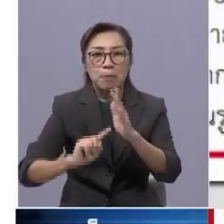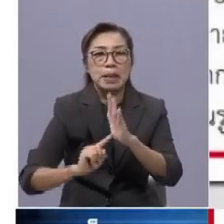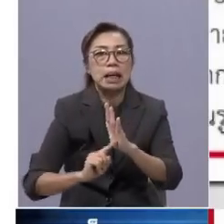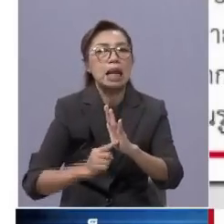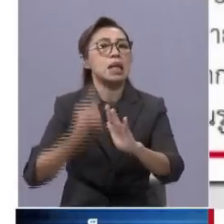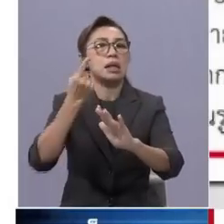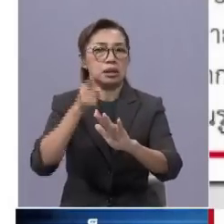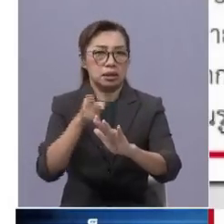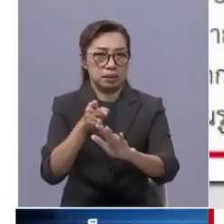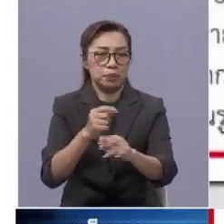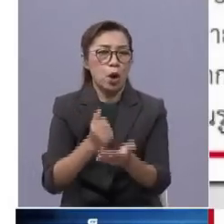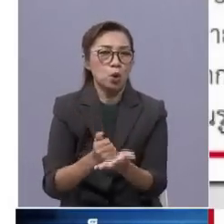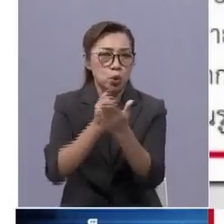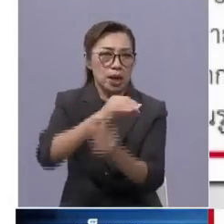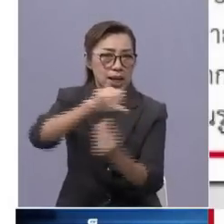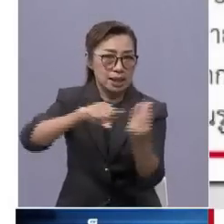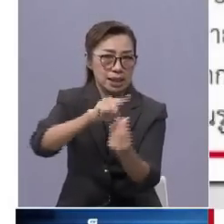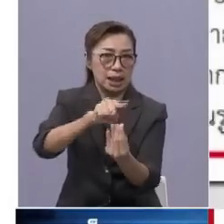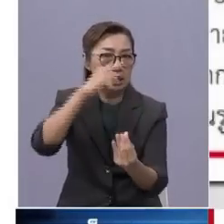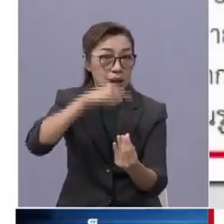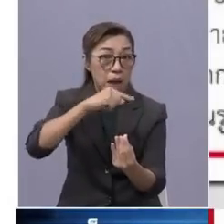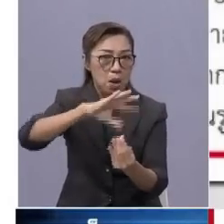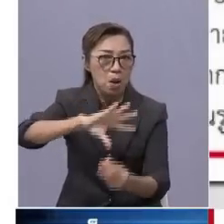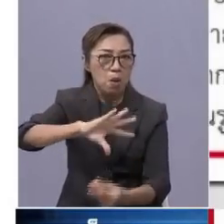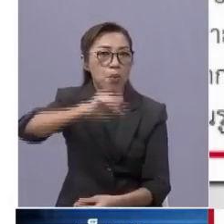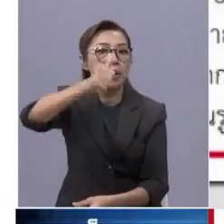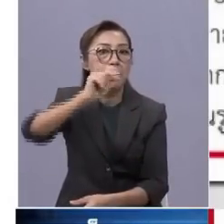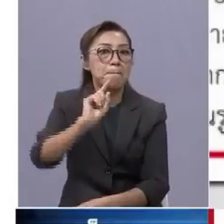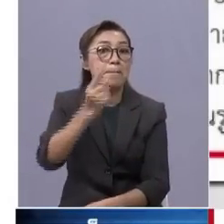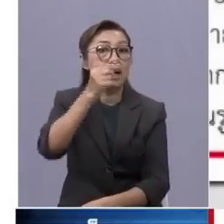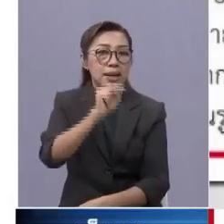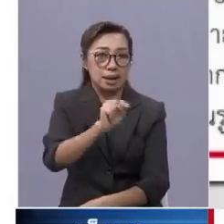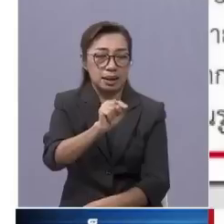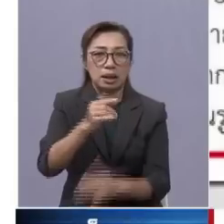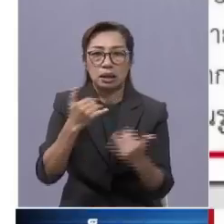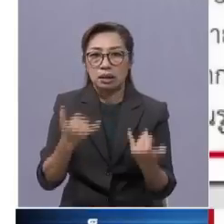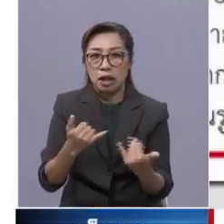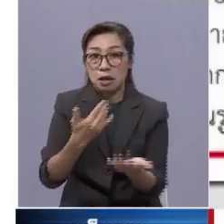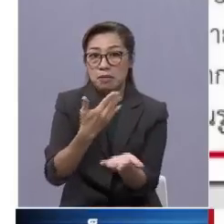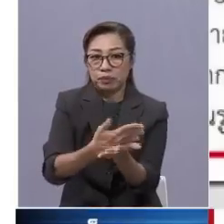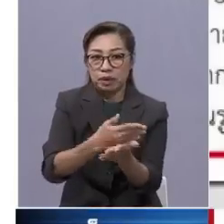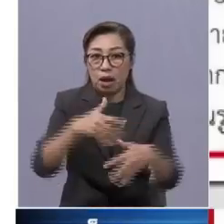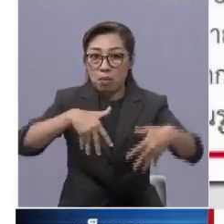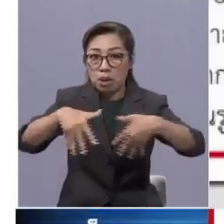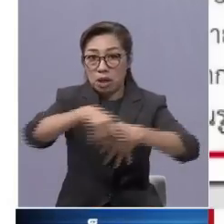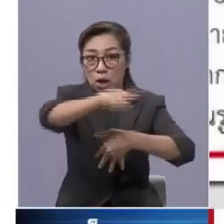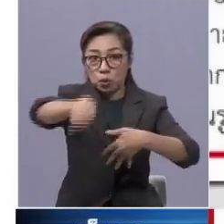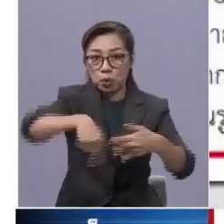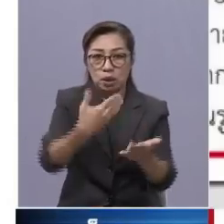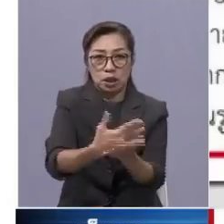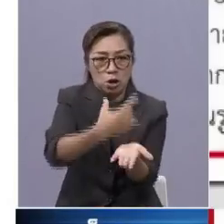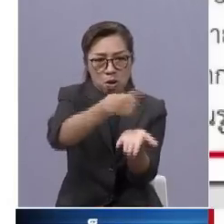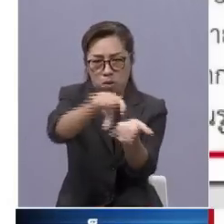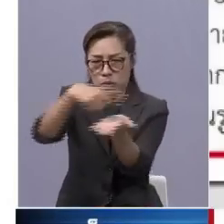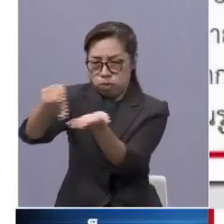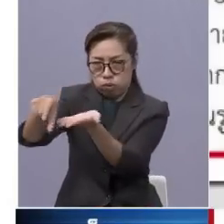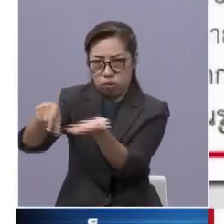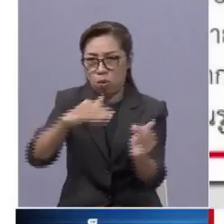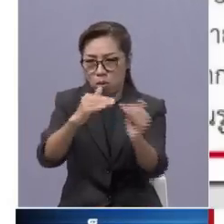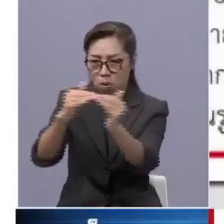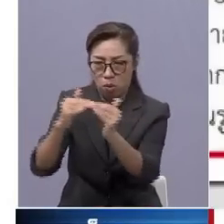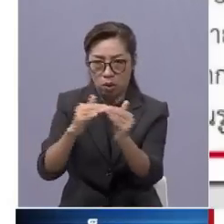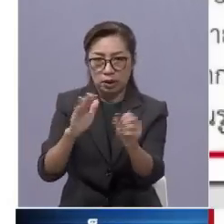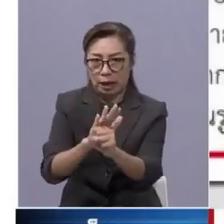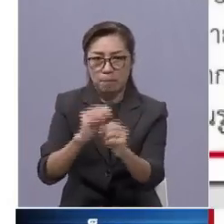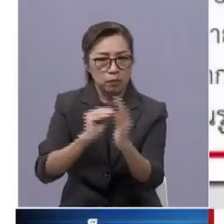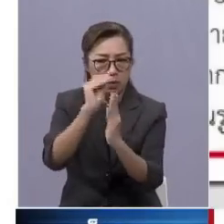นที่จะกระตุกเศรษฐกิจประเทศตื่นขึ้นมาอีกครั้งเราจะใส่เงินเข้าไปในระบบเศรษฐกิจอย่างทั่วถึงและกระจาย